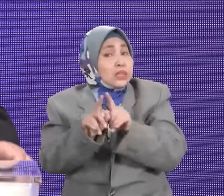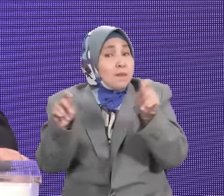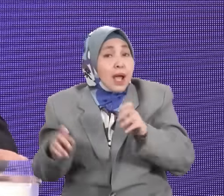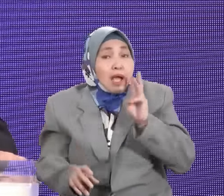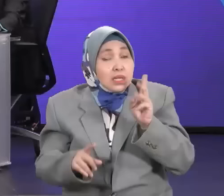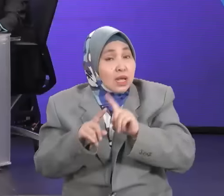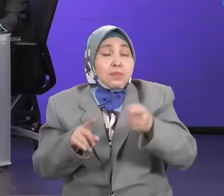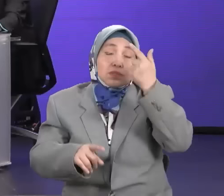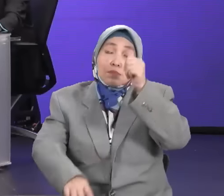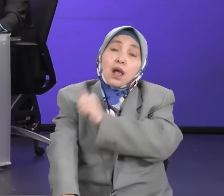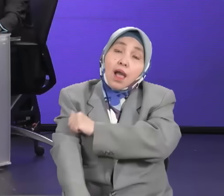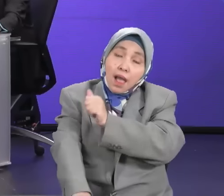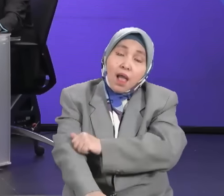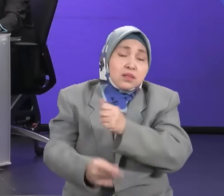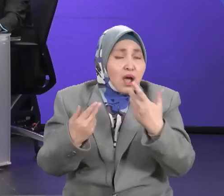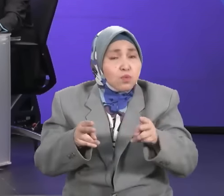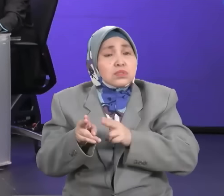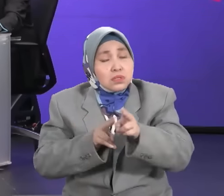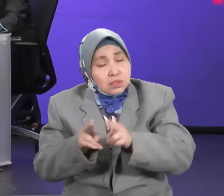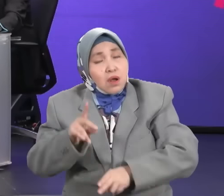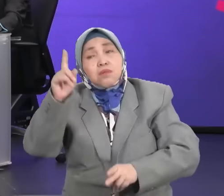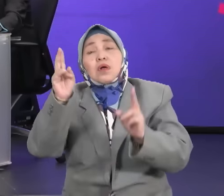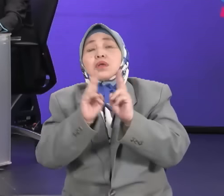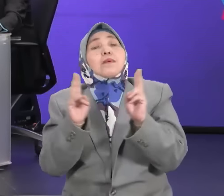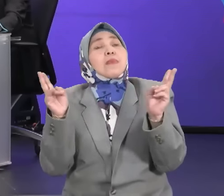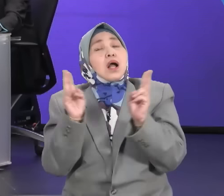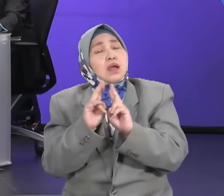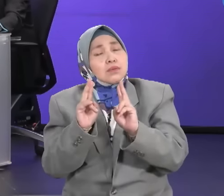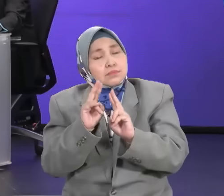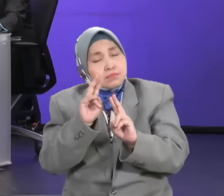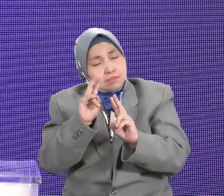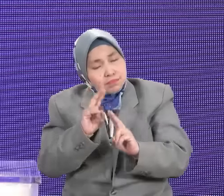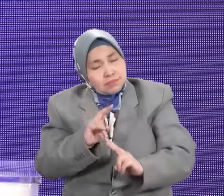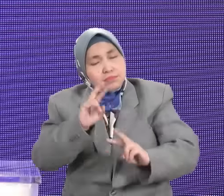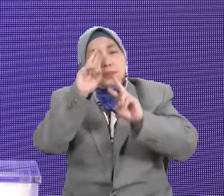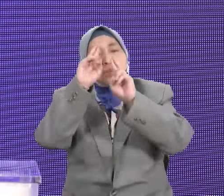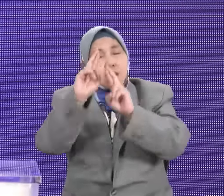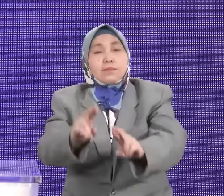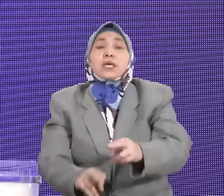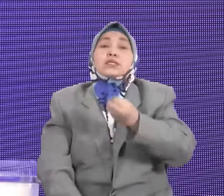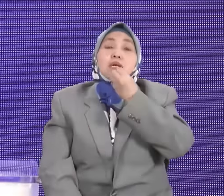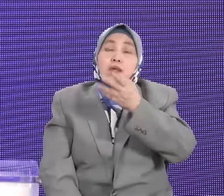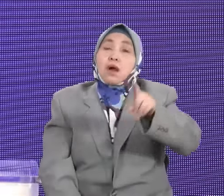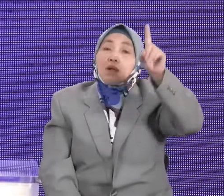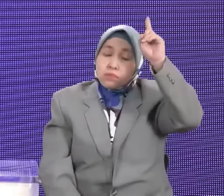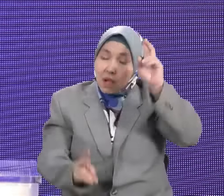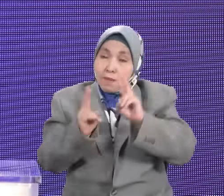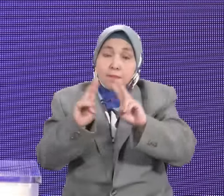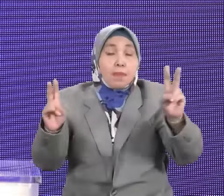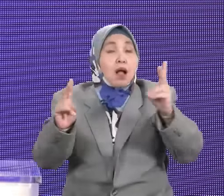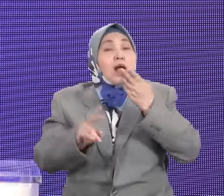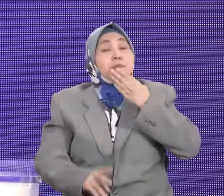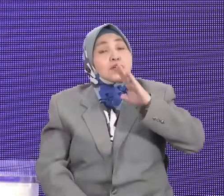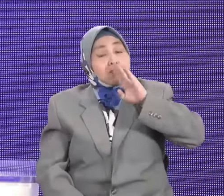tapi pas pernah punya pacar Allah yang amat amat menghargai ini menyatakan Allah ini maha bersyukur